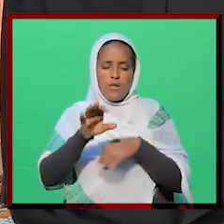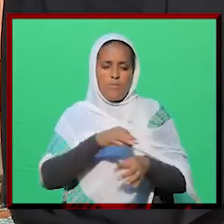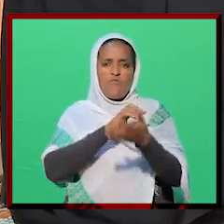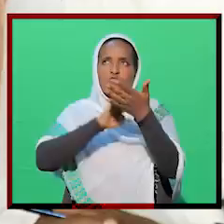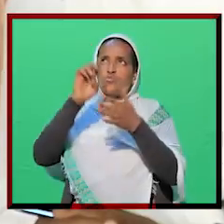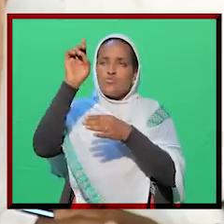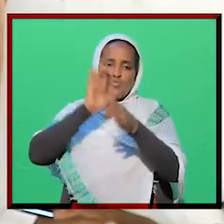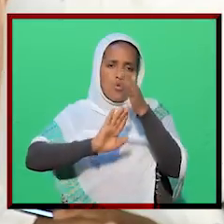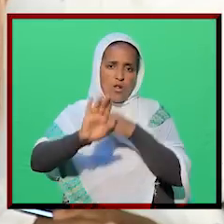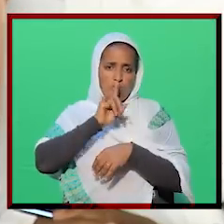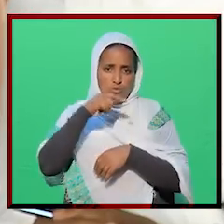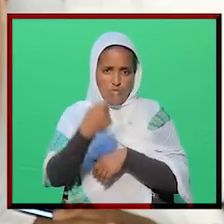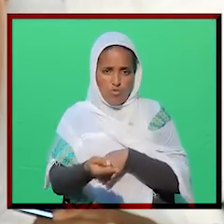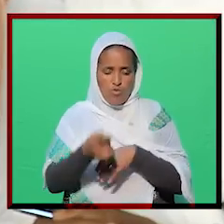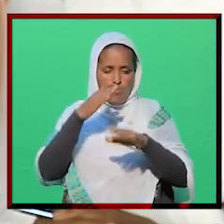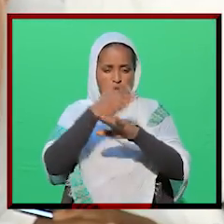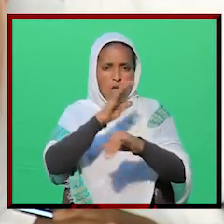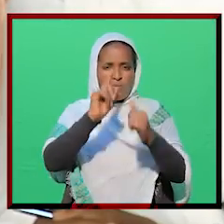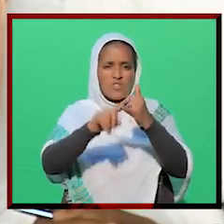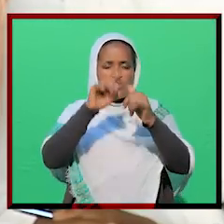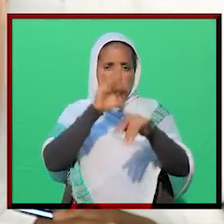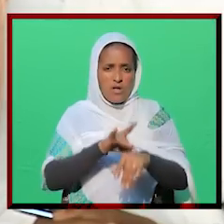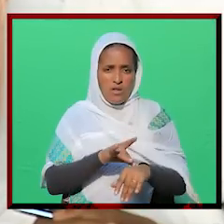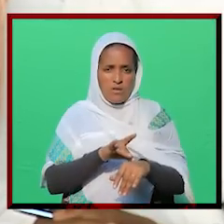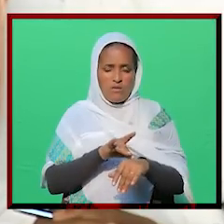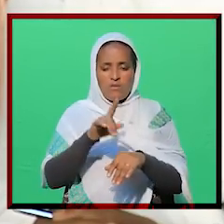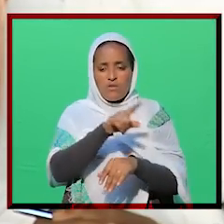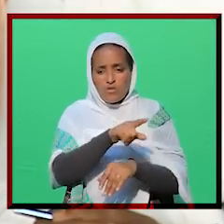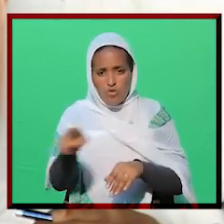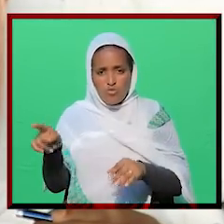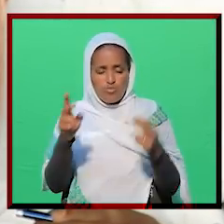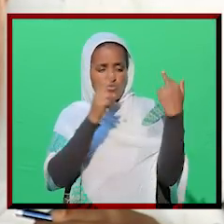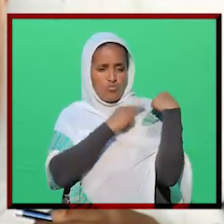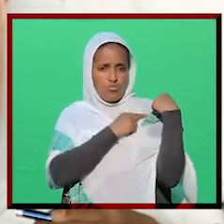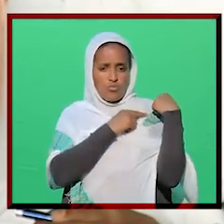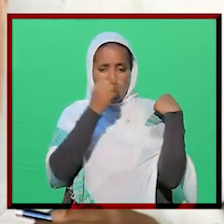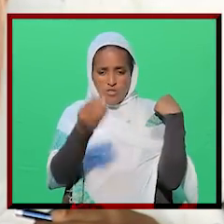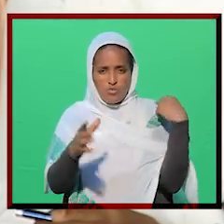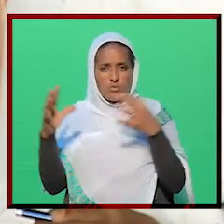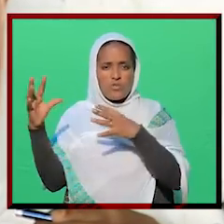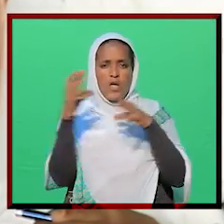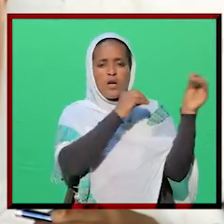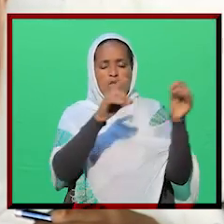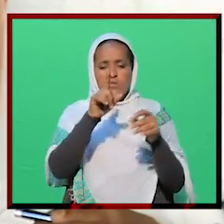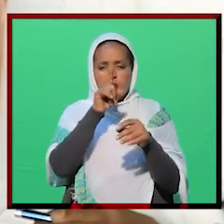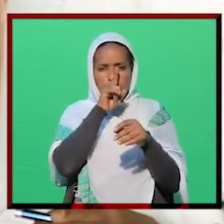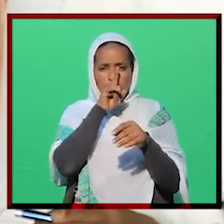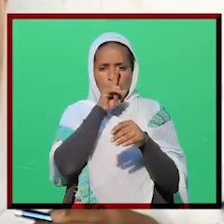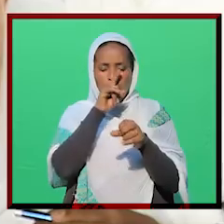መጨረሻ ላይ እነሱ የሾሙት ተከራካሪያቸው ዝም ሲል ተረቶ እነሱ ተነሱና